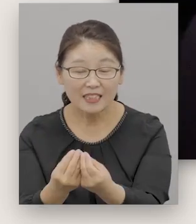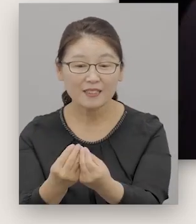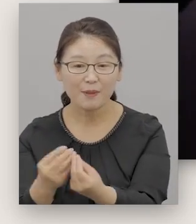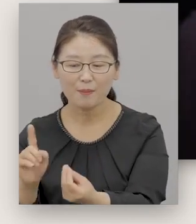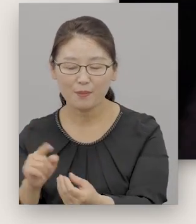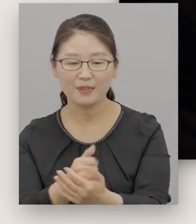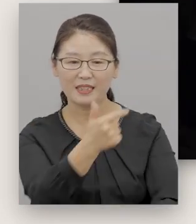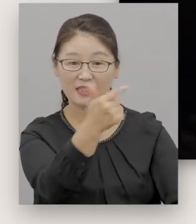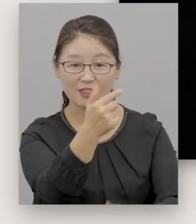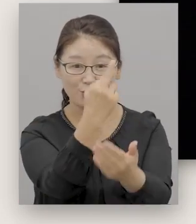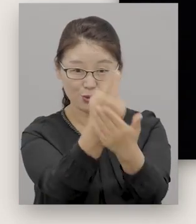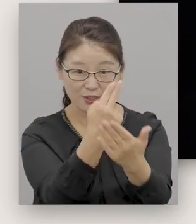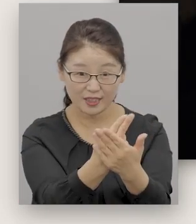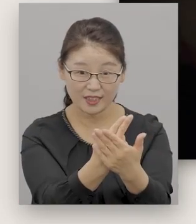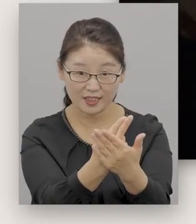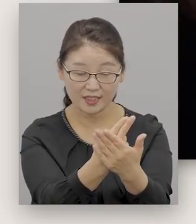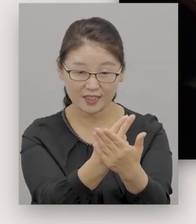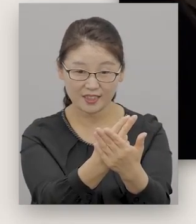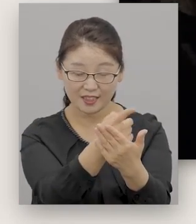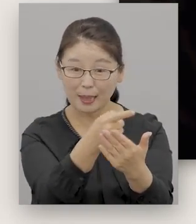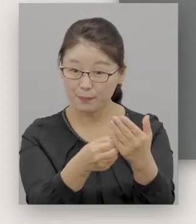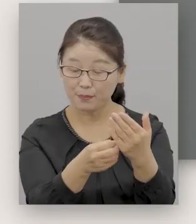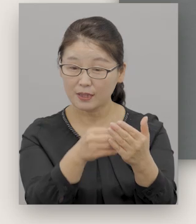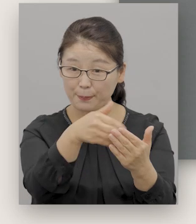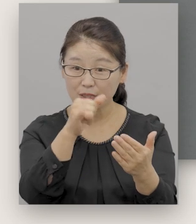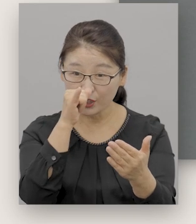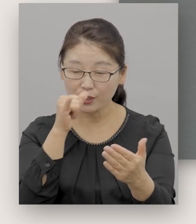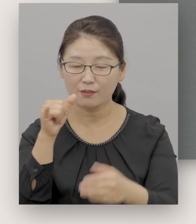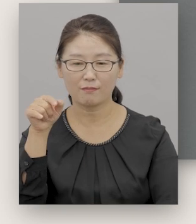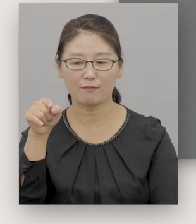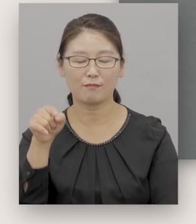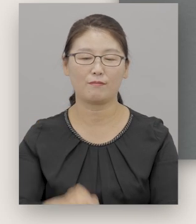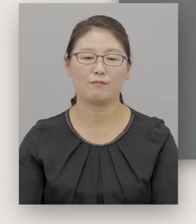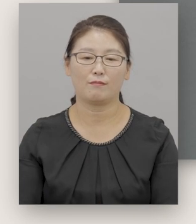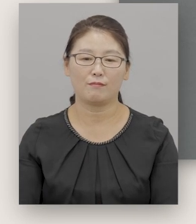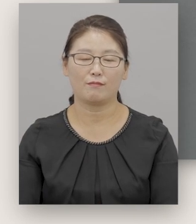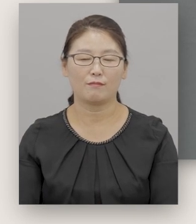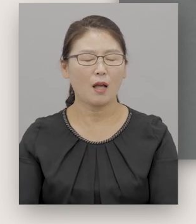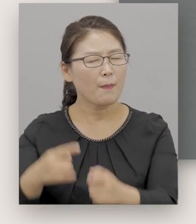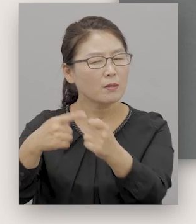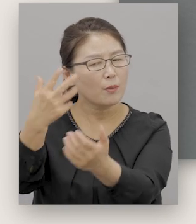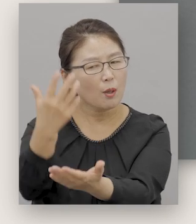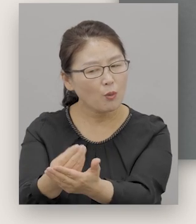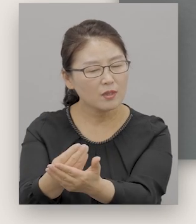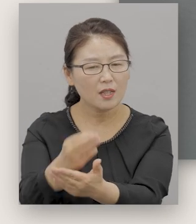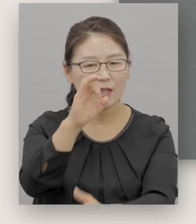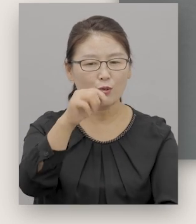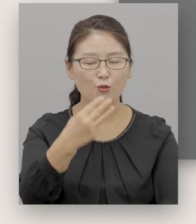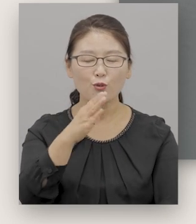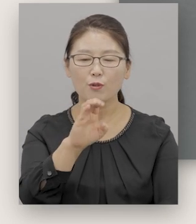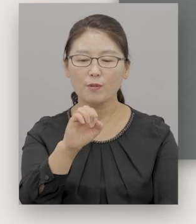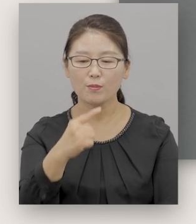들어서 아까 말씀드렸던 큰 유리 같은 경우도 이제 이거는 잘 보이진 않은 디테일샷이지만 첫